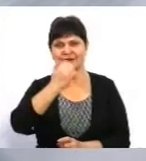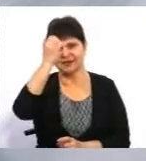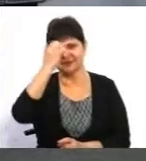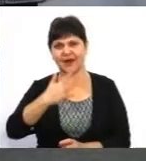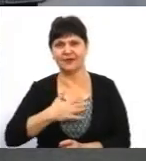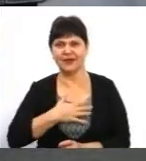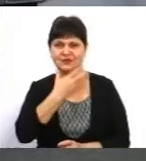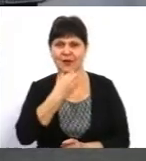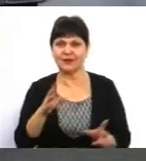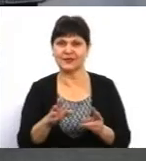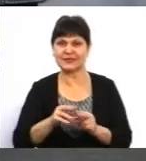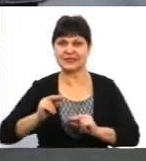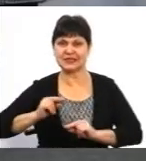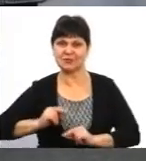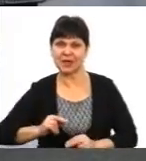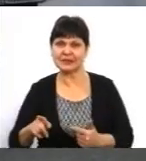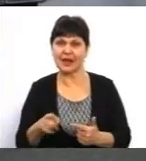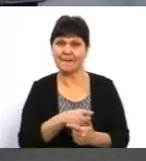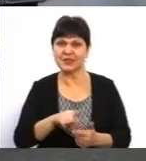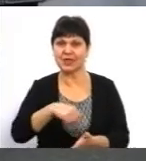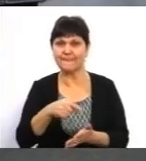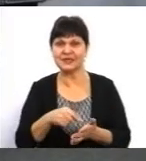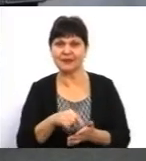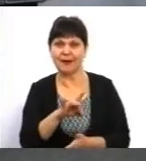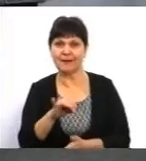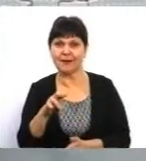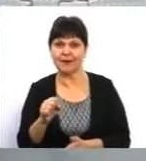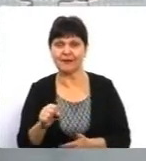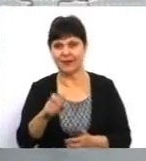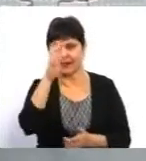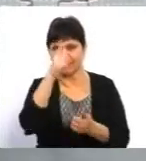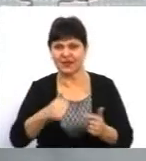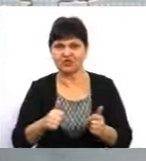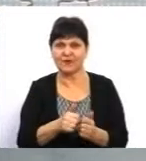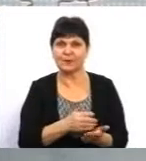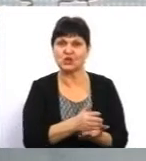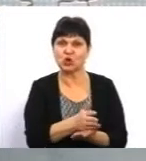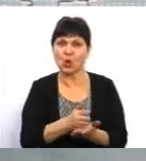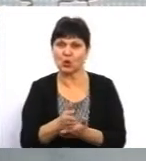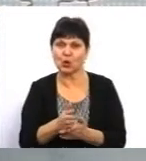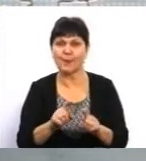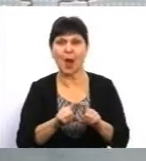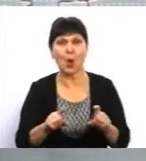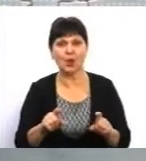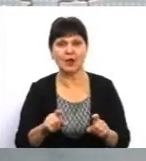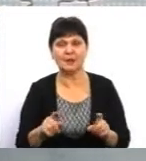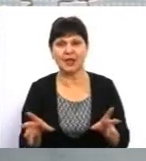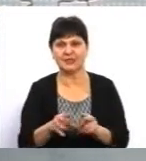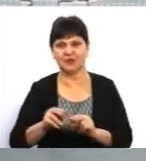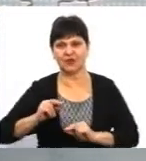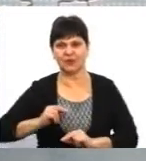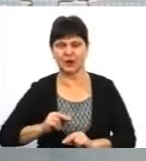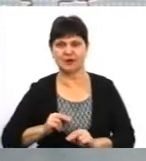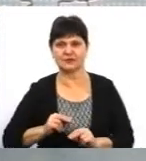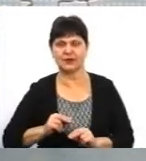гарної співпраці між міською радою, між державними структурами і органами, співпраця дуже плідна,